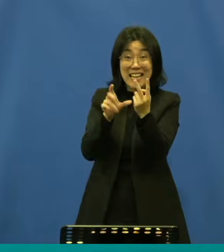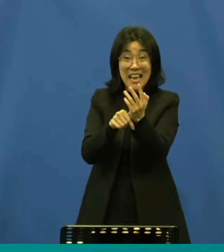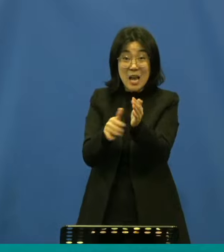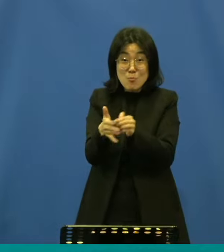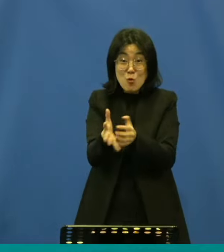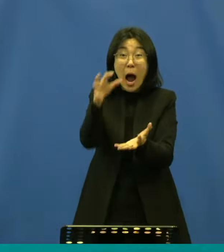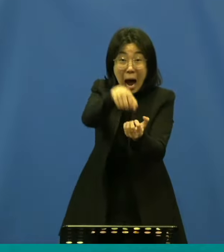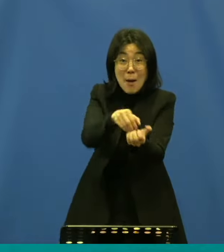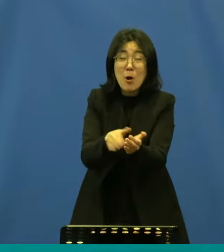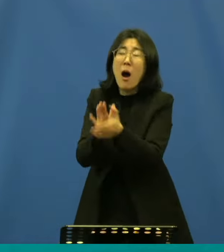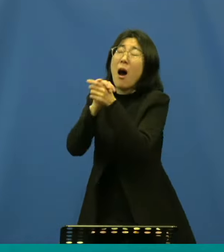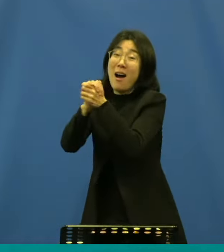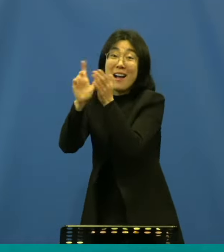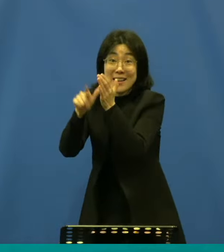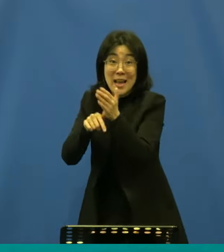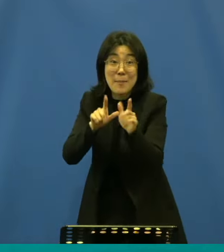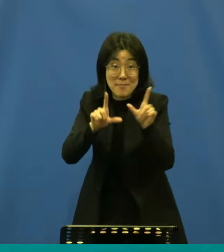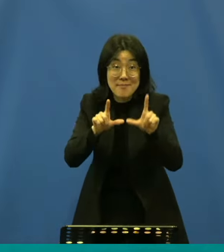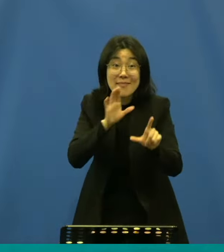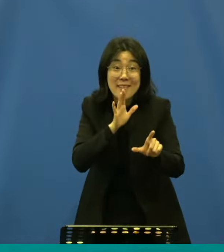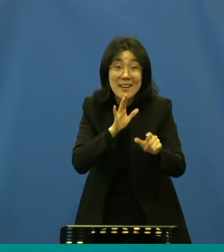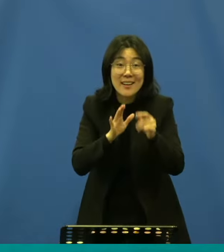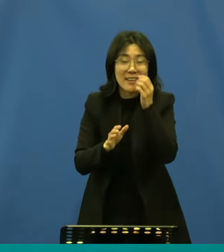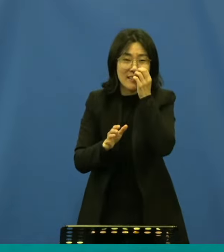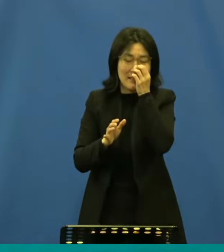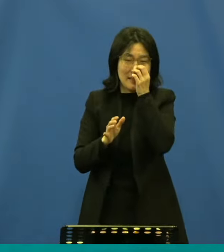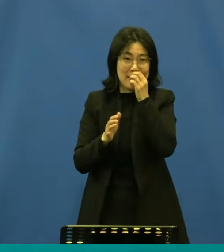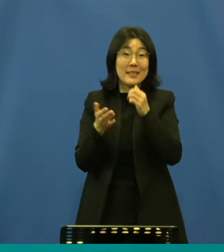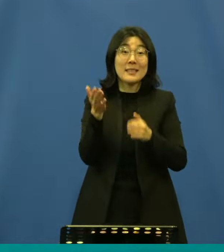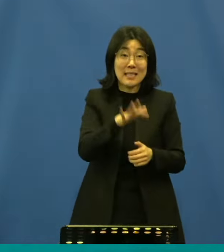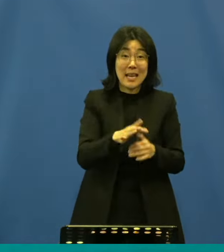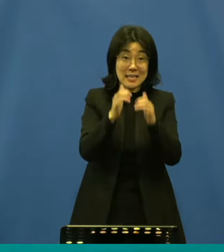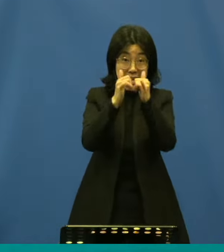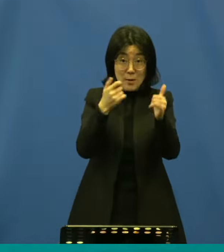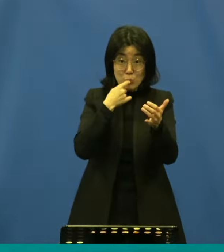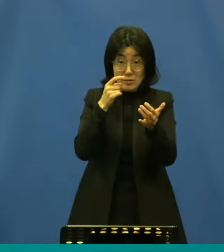그런데 여러분, 요나를 통해 뭘 발견합니까? 인간은 여전히 연약하다는 거예요.